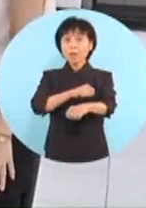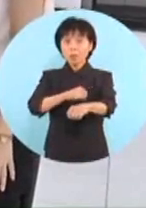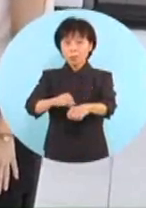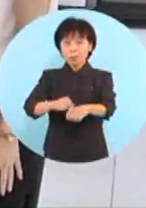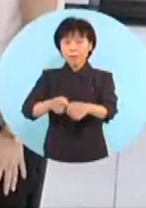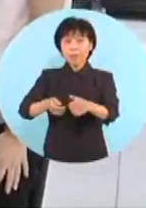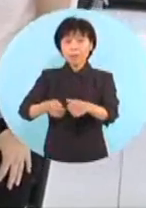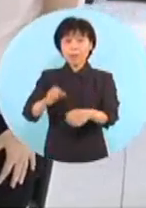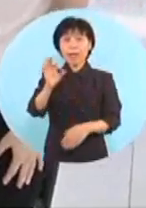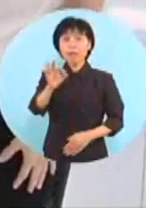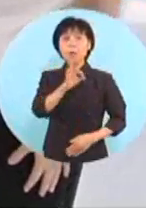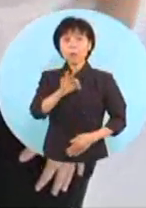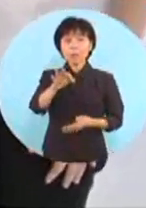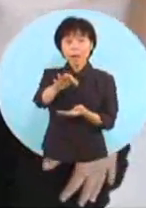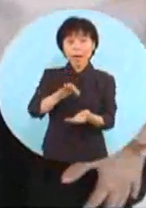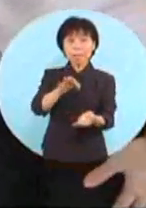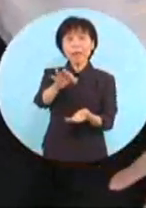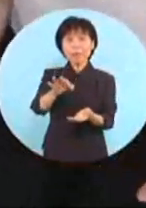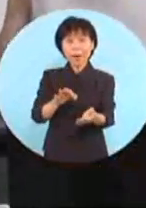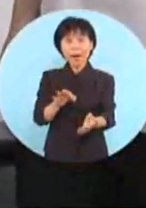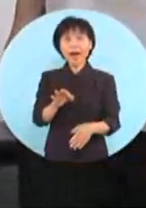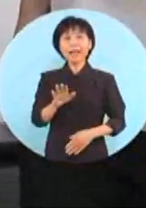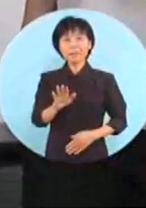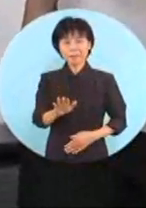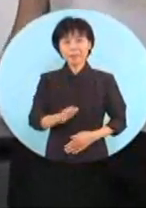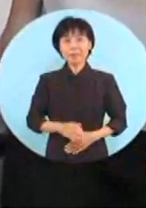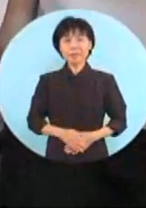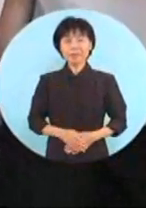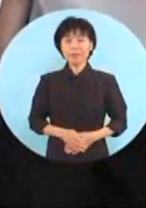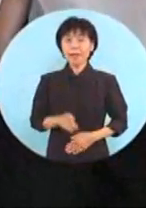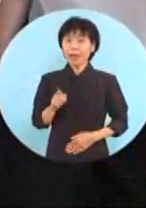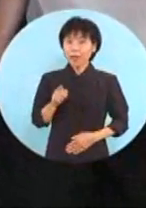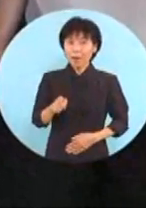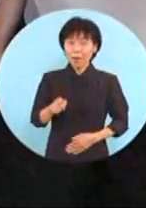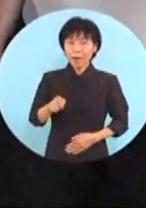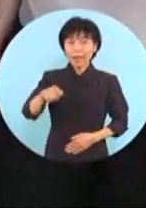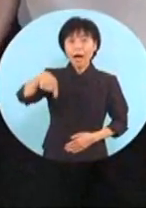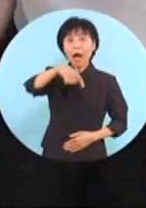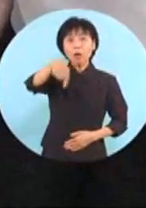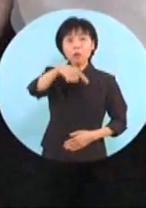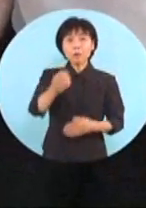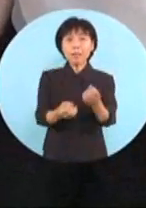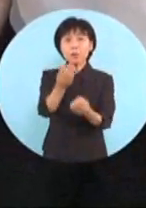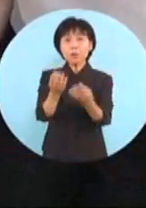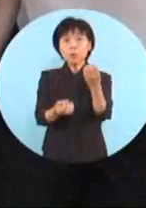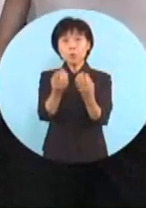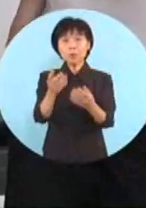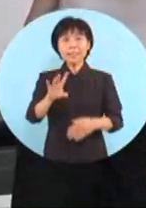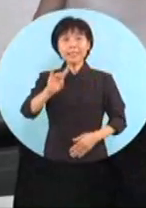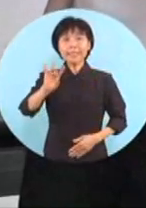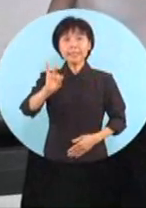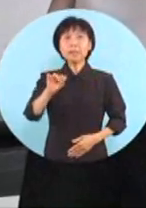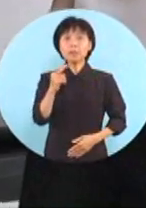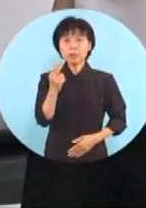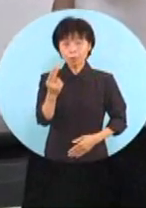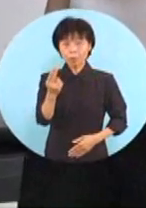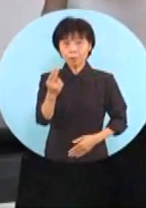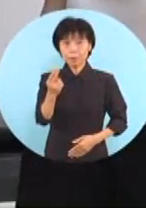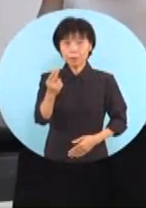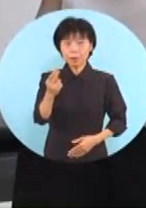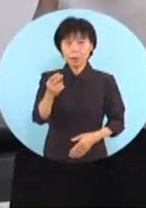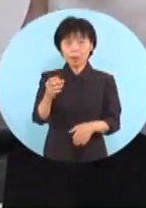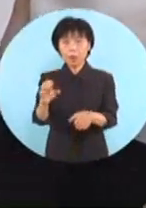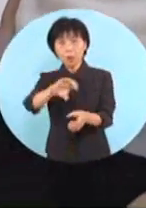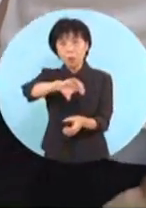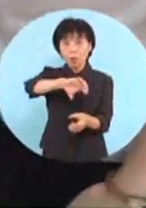ではこのようなオリジナル商品も販売しています。こちらがその渦巻き噴水キットなんですけれども、はい、逆さま